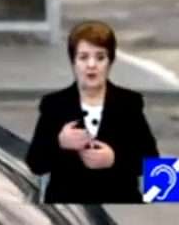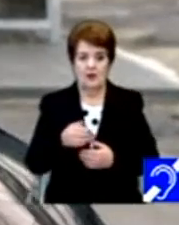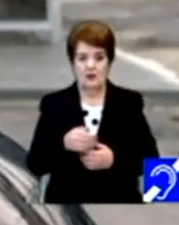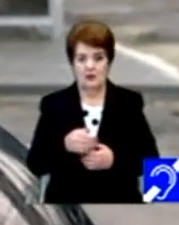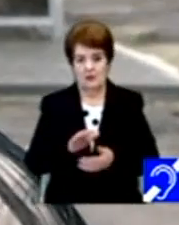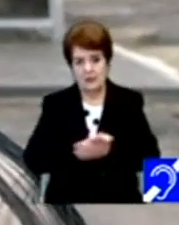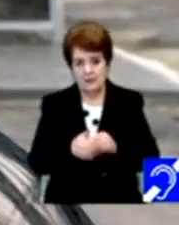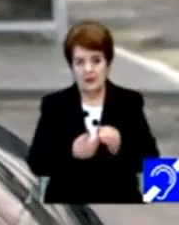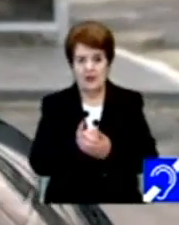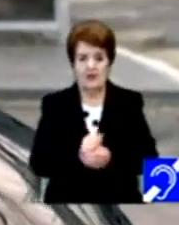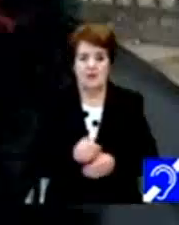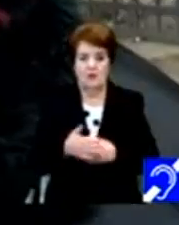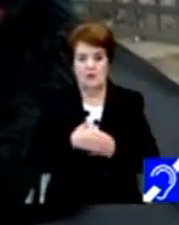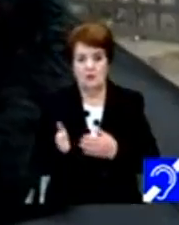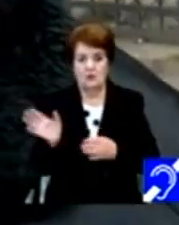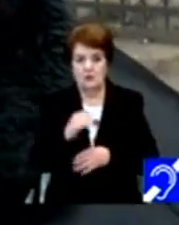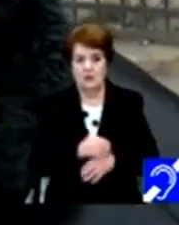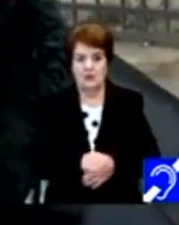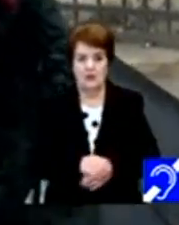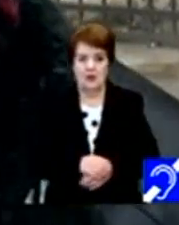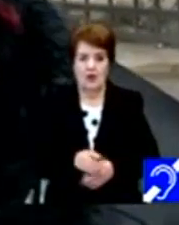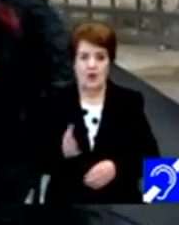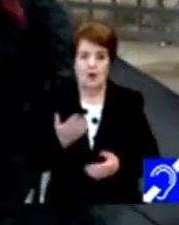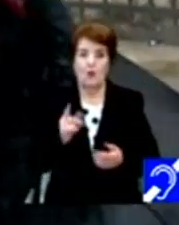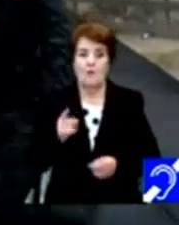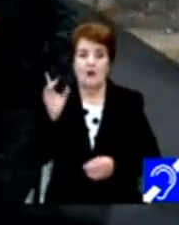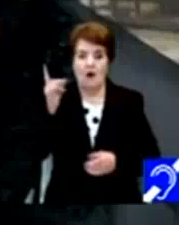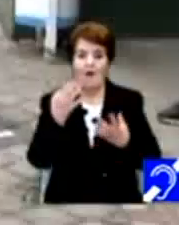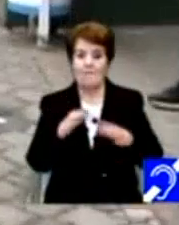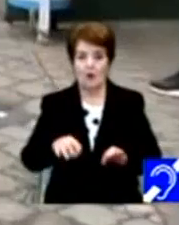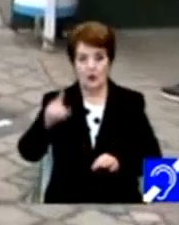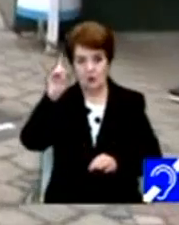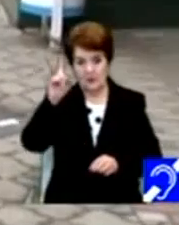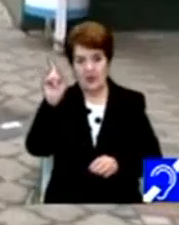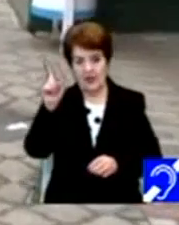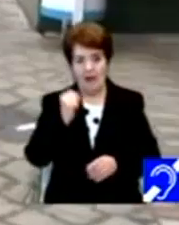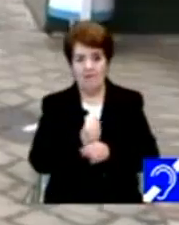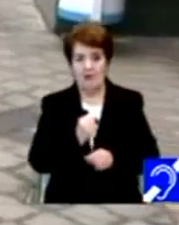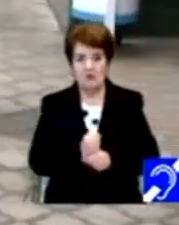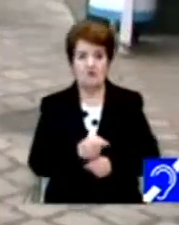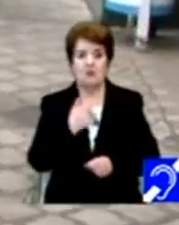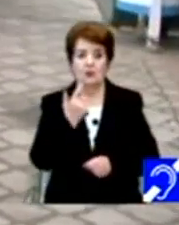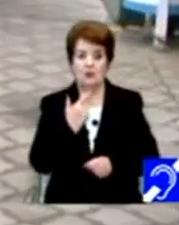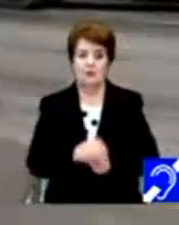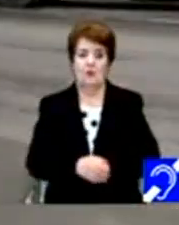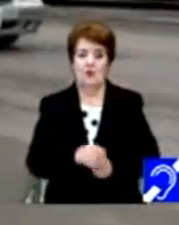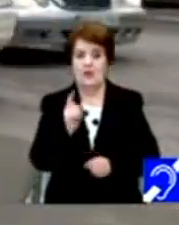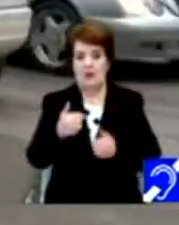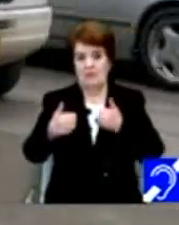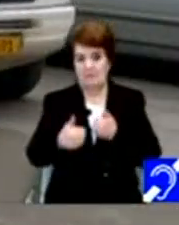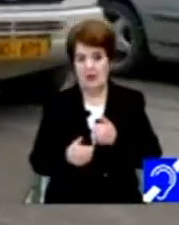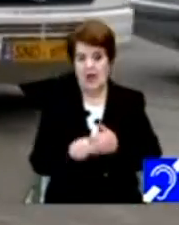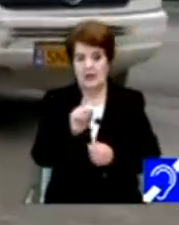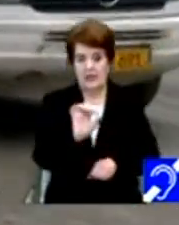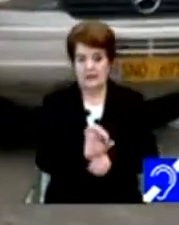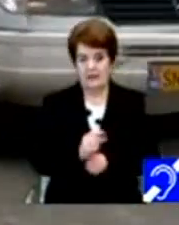rucchi, cum desfecționăm casele. Cum a fi voia lui Dumnezeu, el tot face. Oamenii nu respectă distanța fizică nici în